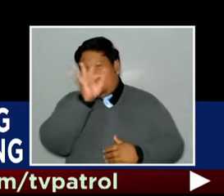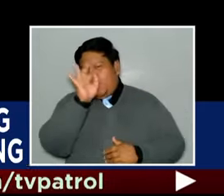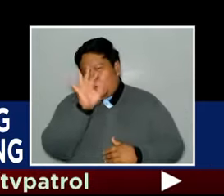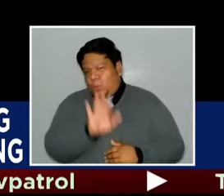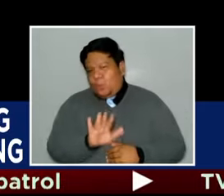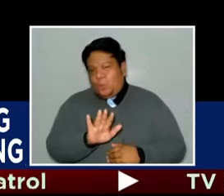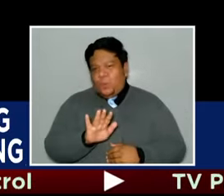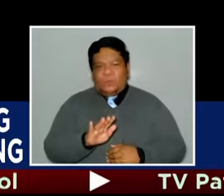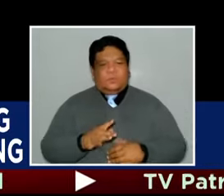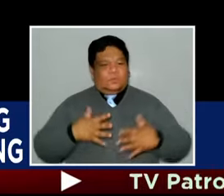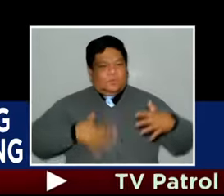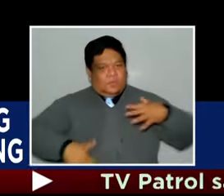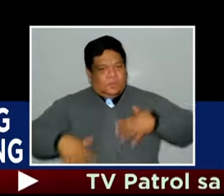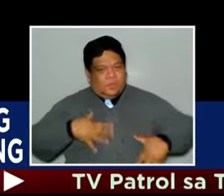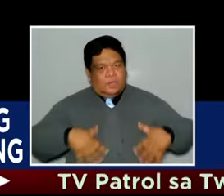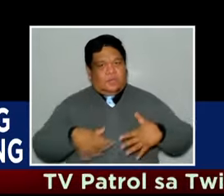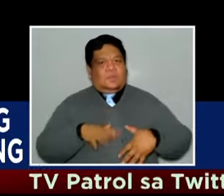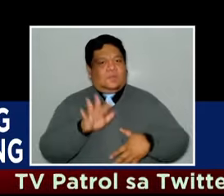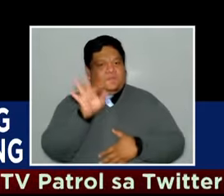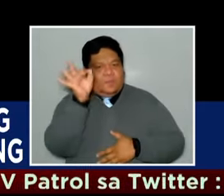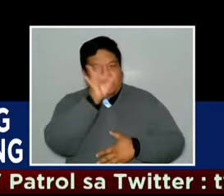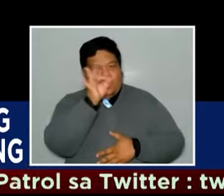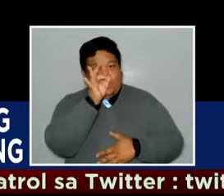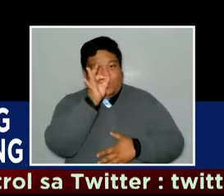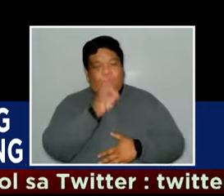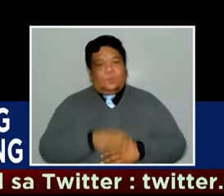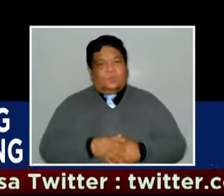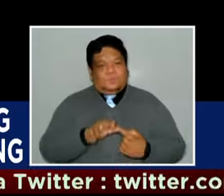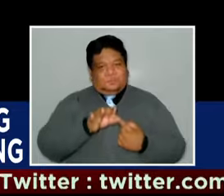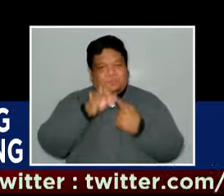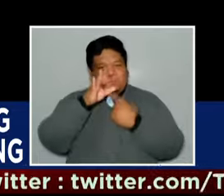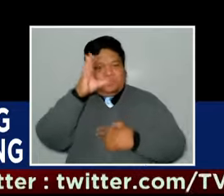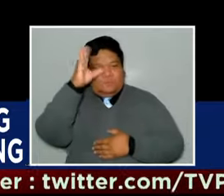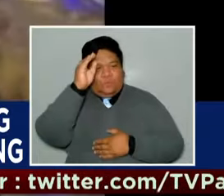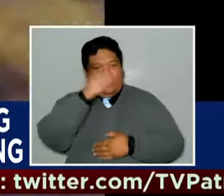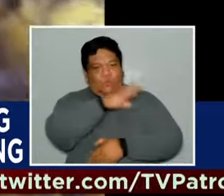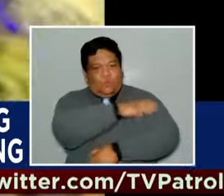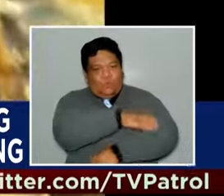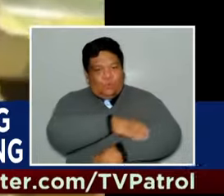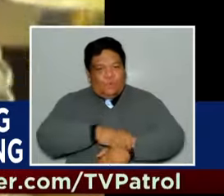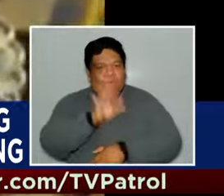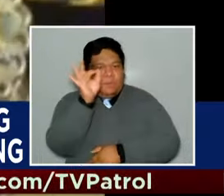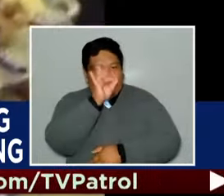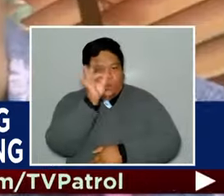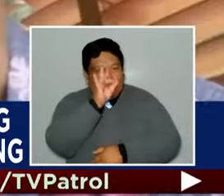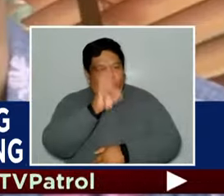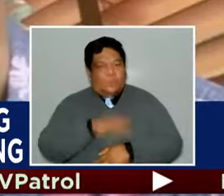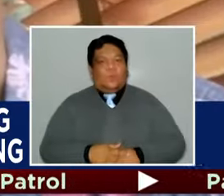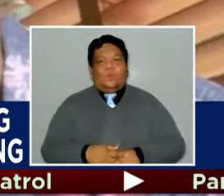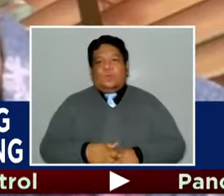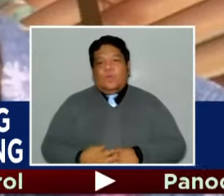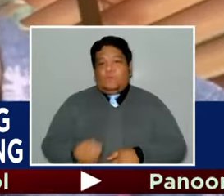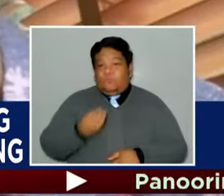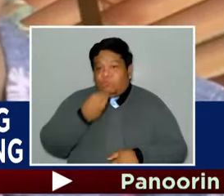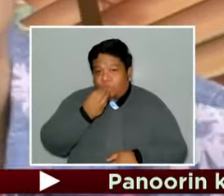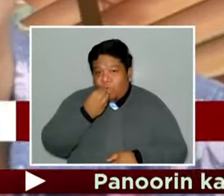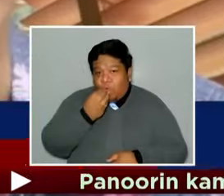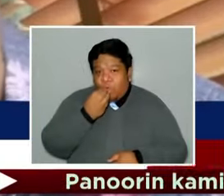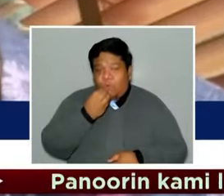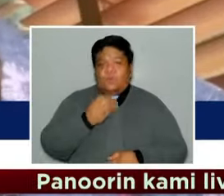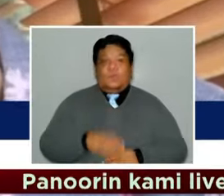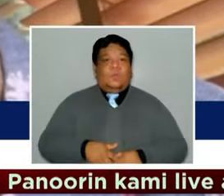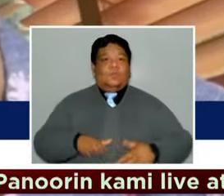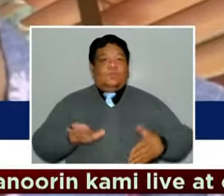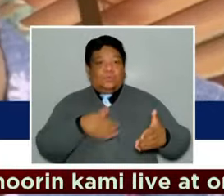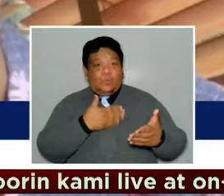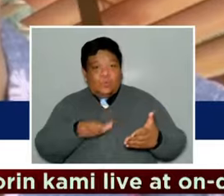wearing, especially the guys, yung barong, to the food, to the choice of music, and our